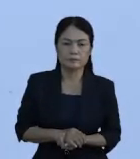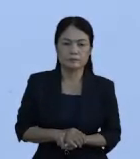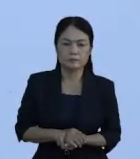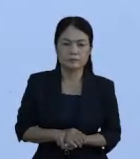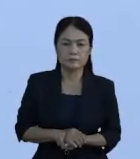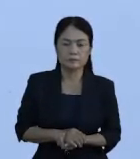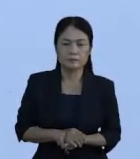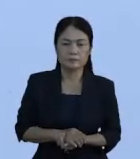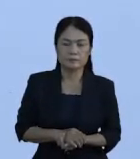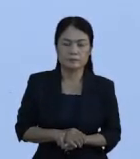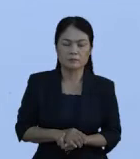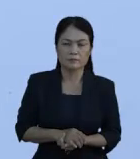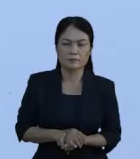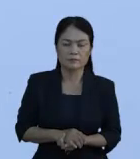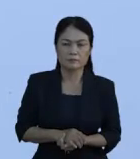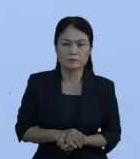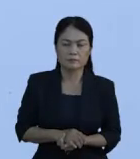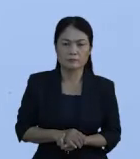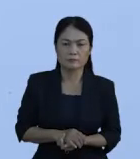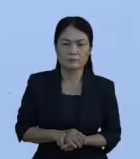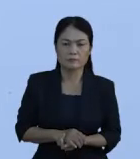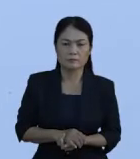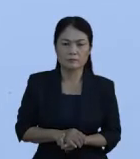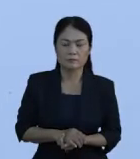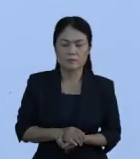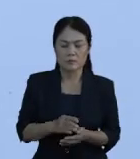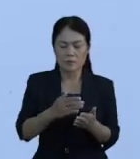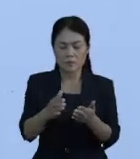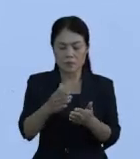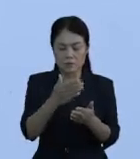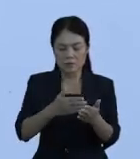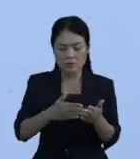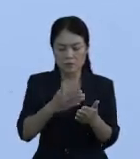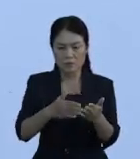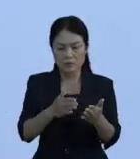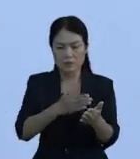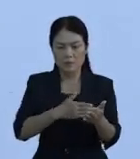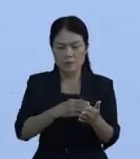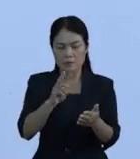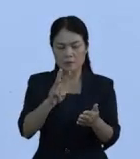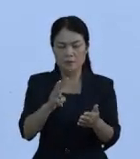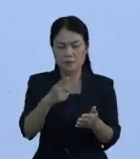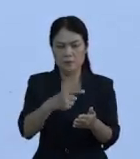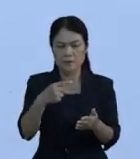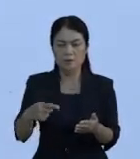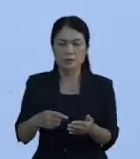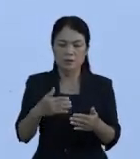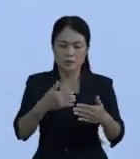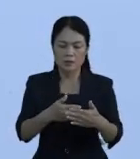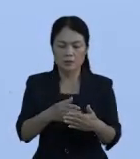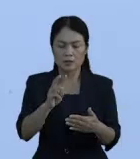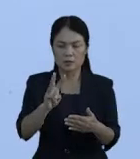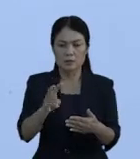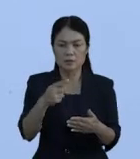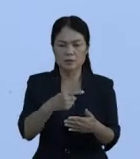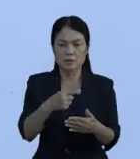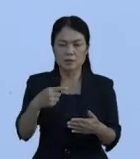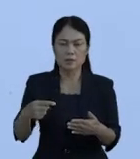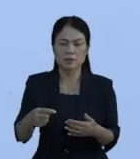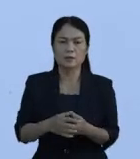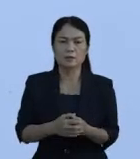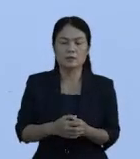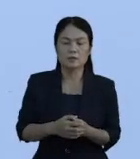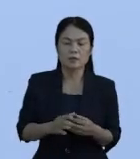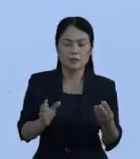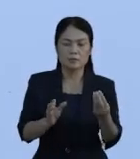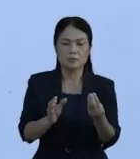liền có bừng ngọc nè và trắng cái một cột láng từ chìa bảy bảy liền pru viên ở chết bảy bảy liền là con á và